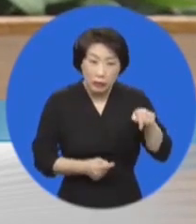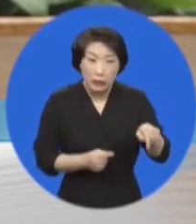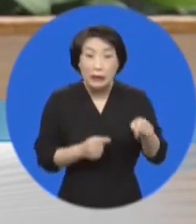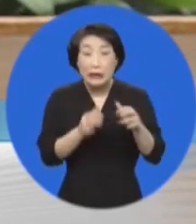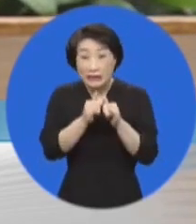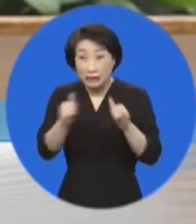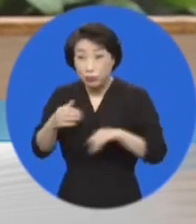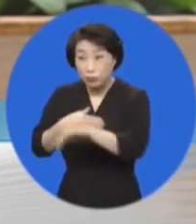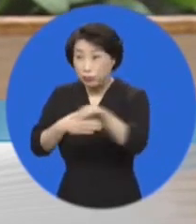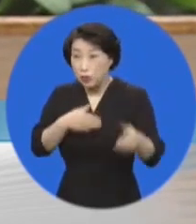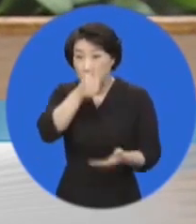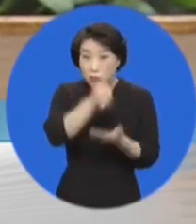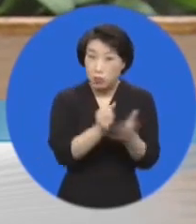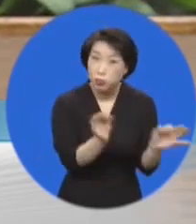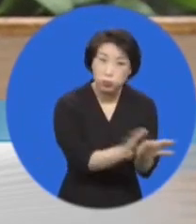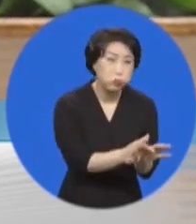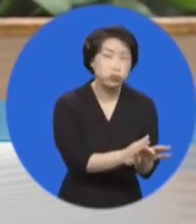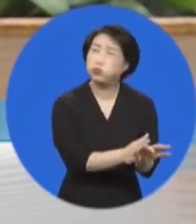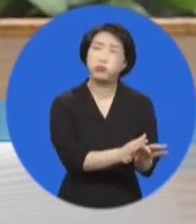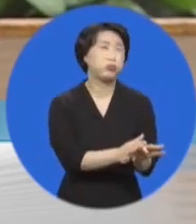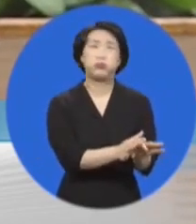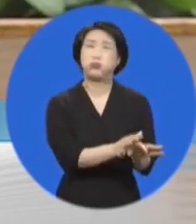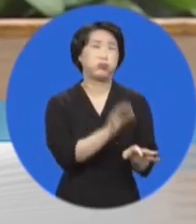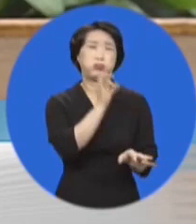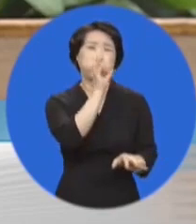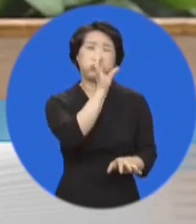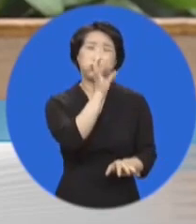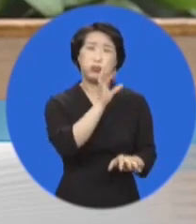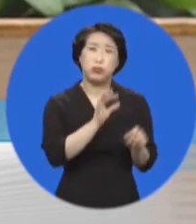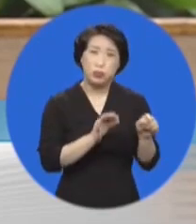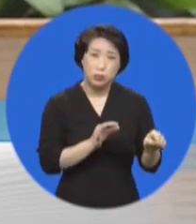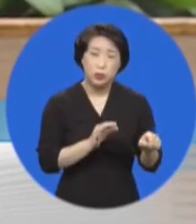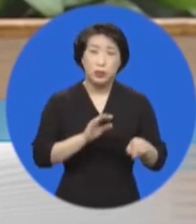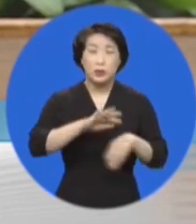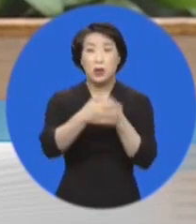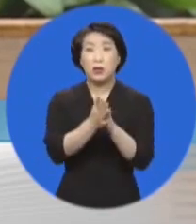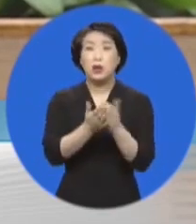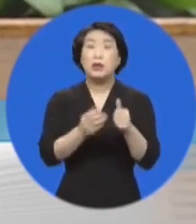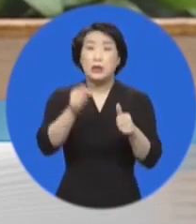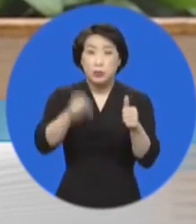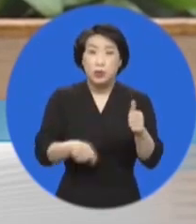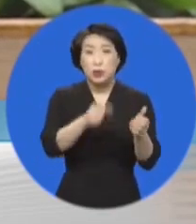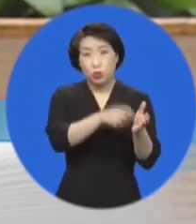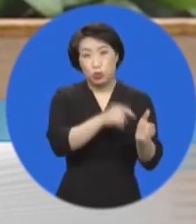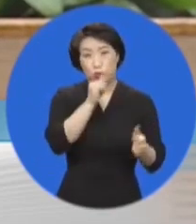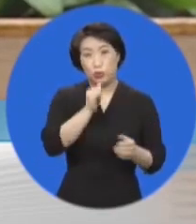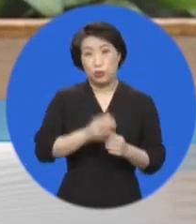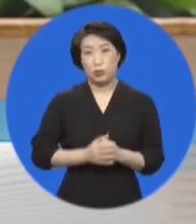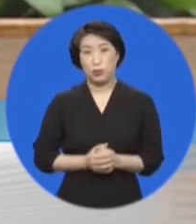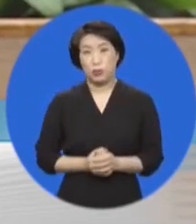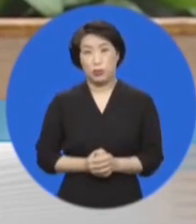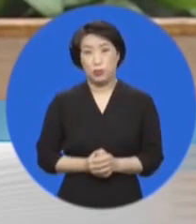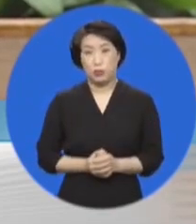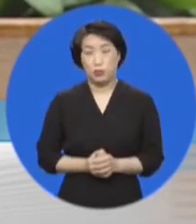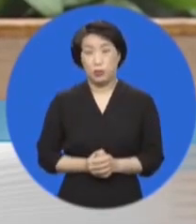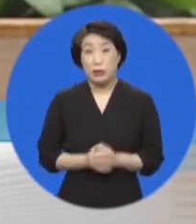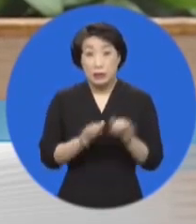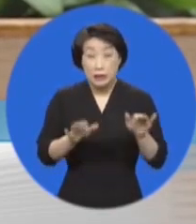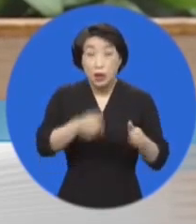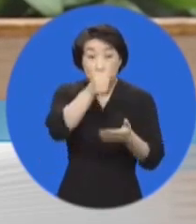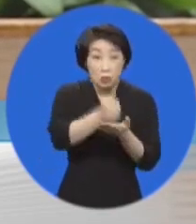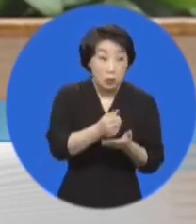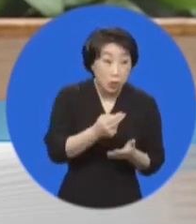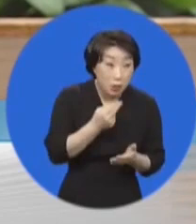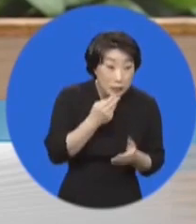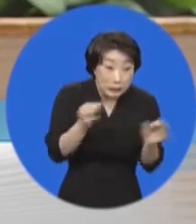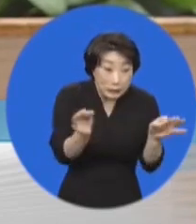인류의 죄를 없이 할 수 없다고 히브리서에 기록되어 있는데 죄